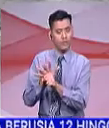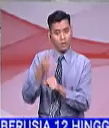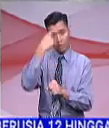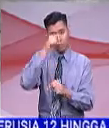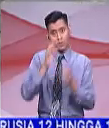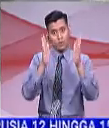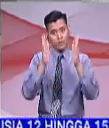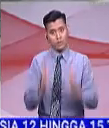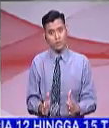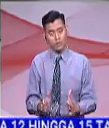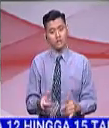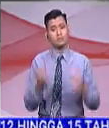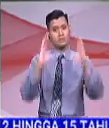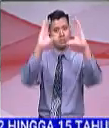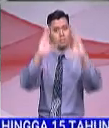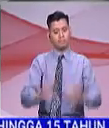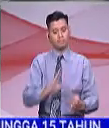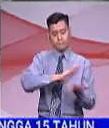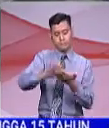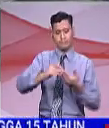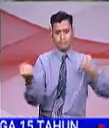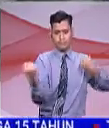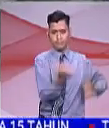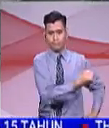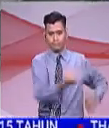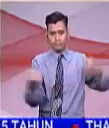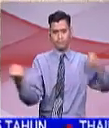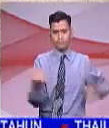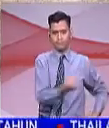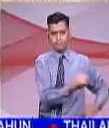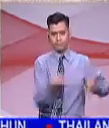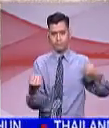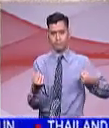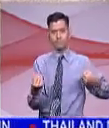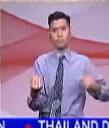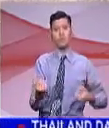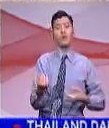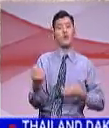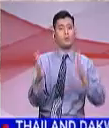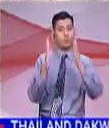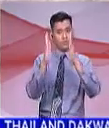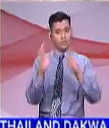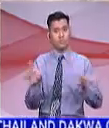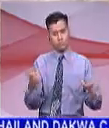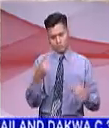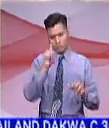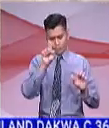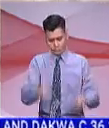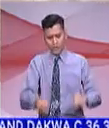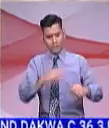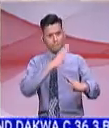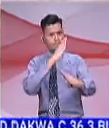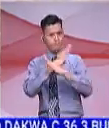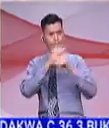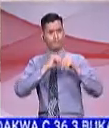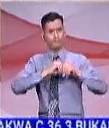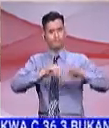penduduk, langkah sanitasi yang dilakukan oleh pihak bomba itu dapat membantu membendung penularan